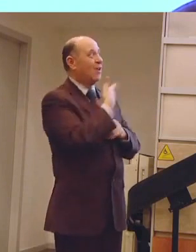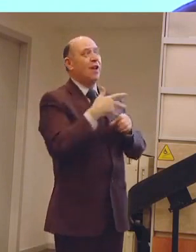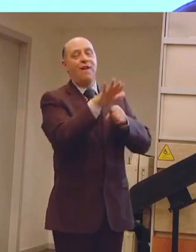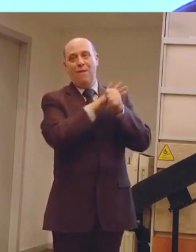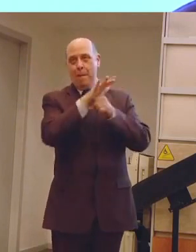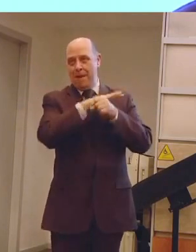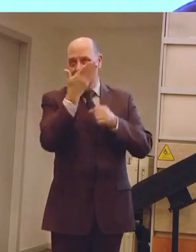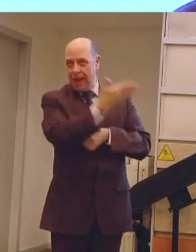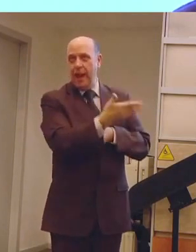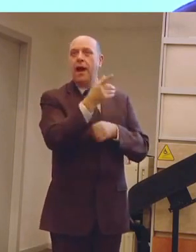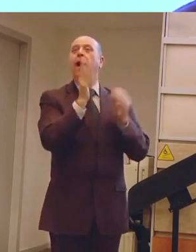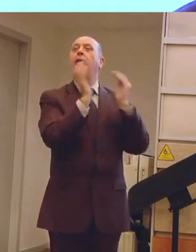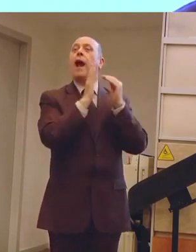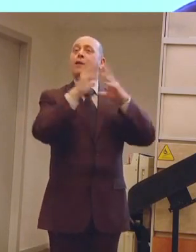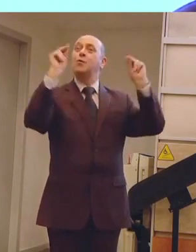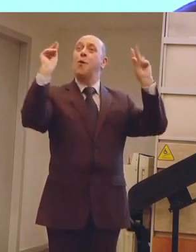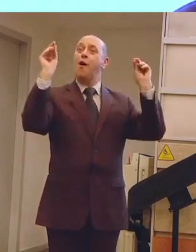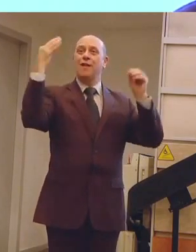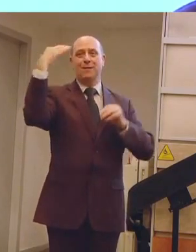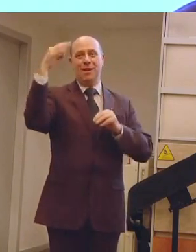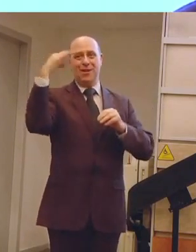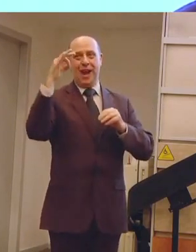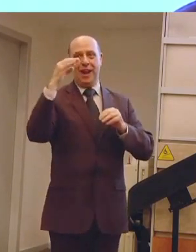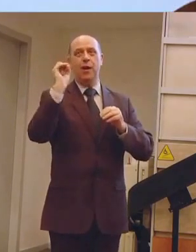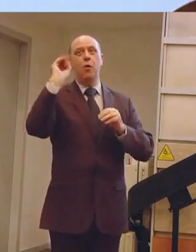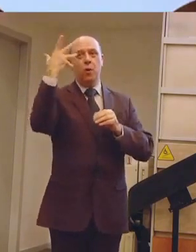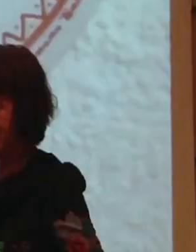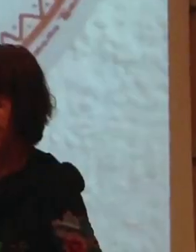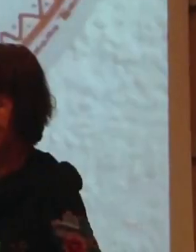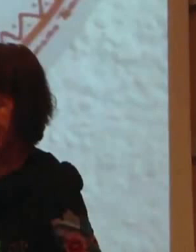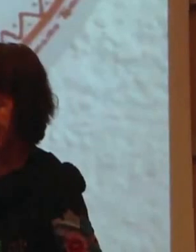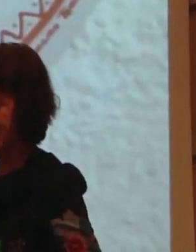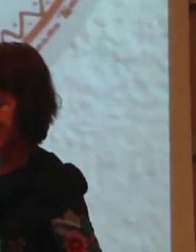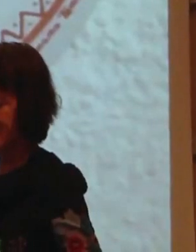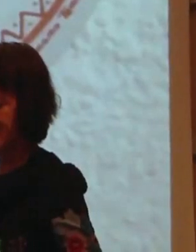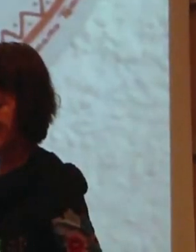famiglia nella sua nuova casa speciale 15 anni dopo